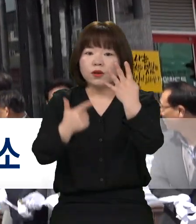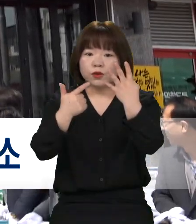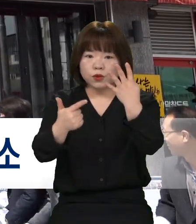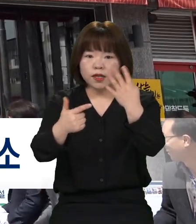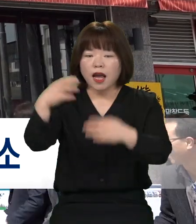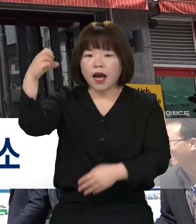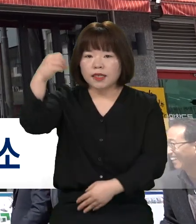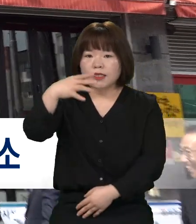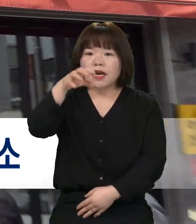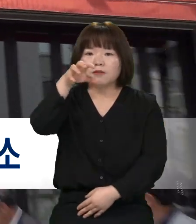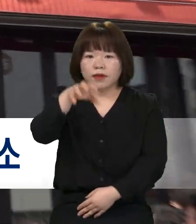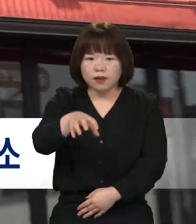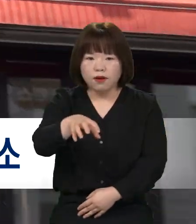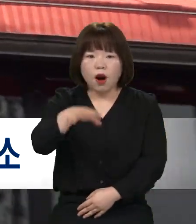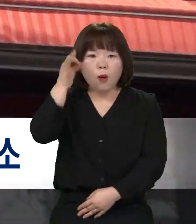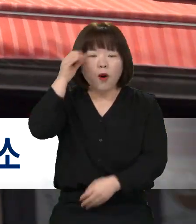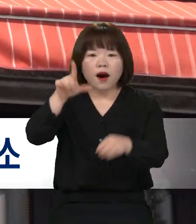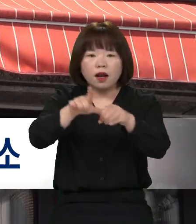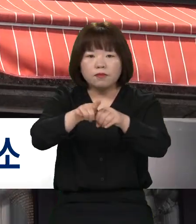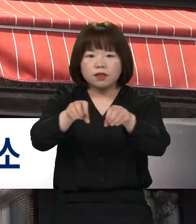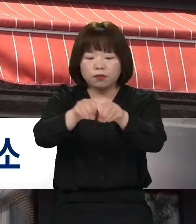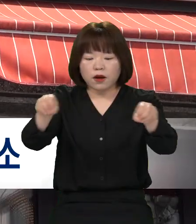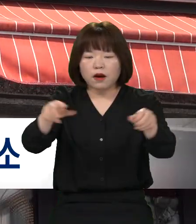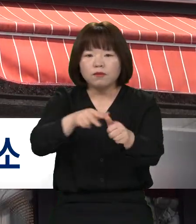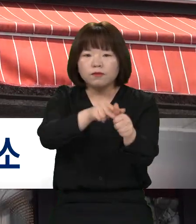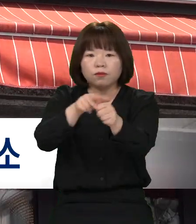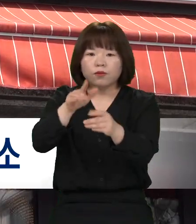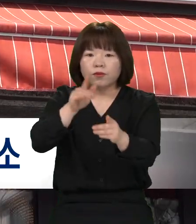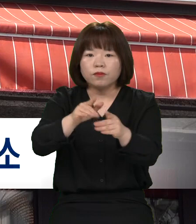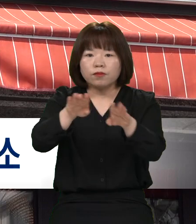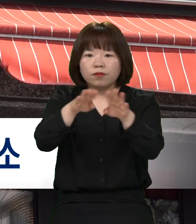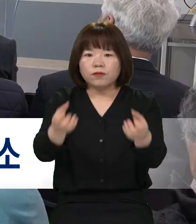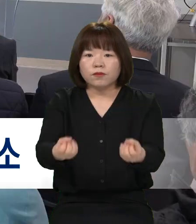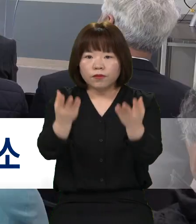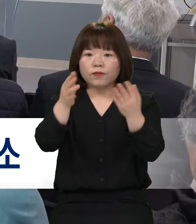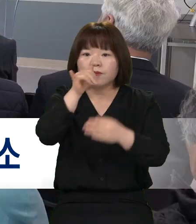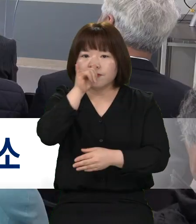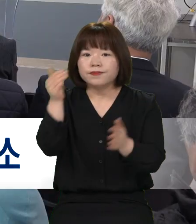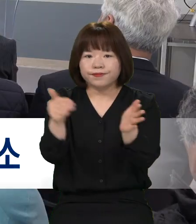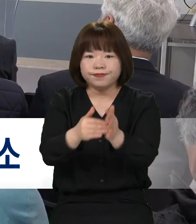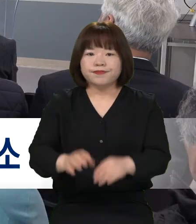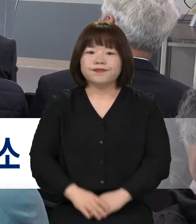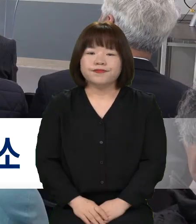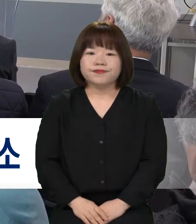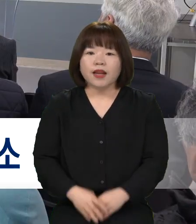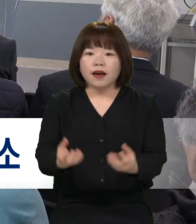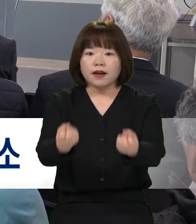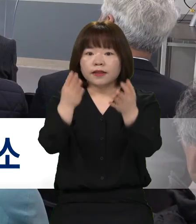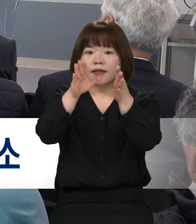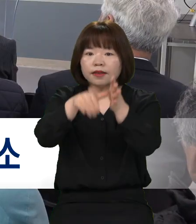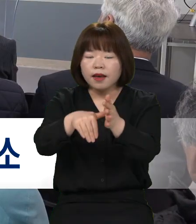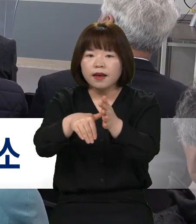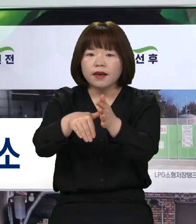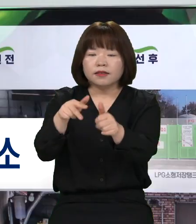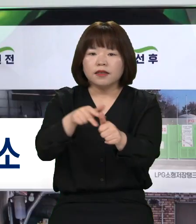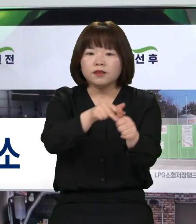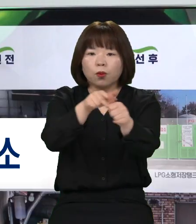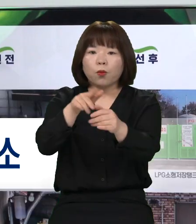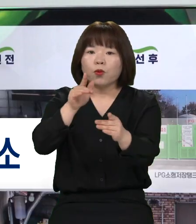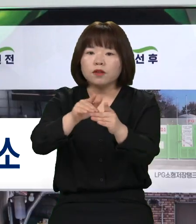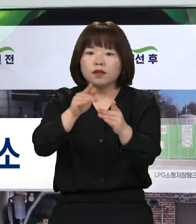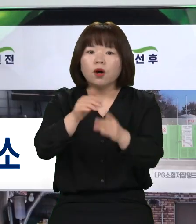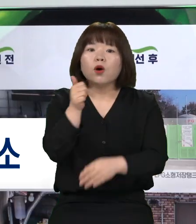6일 포항시는 흥해읍 이론에서 포항 LPG 배관망정보센터 개소식을 열었습니다 개소식에서는 정보센터